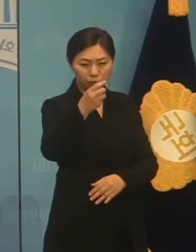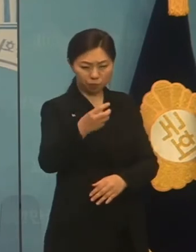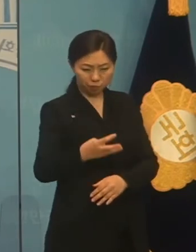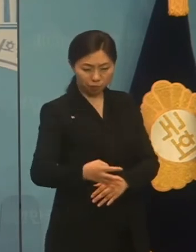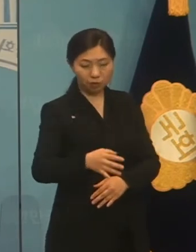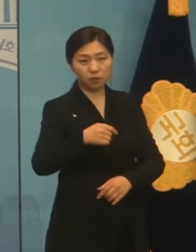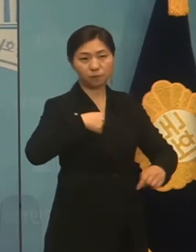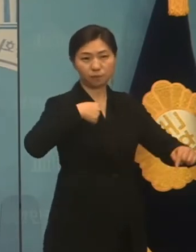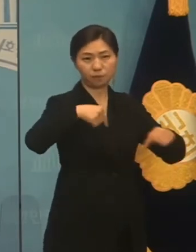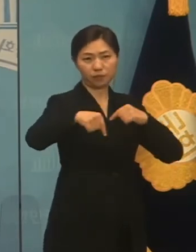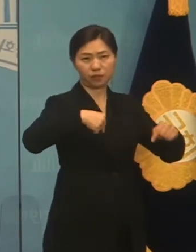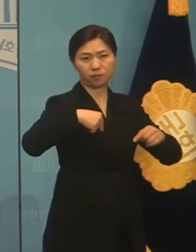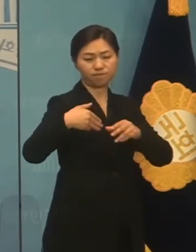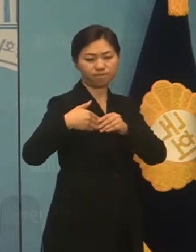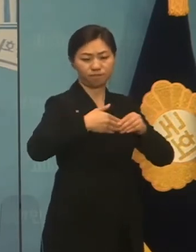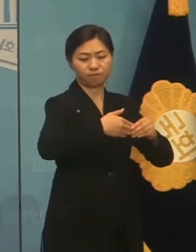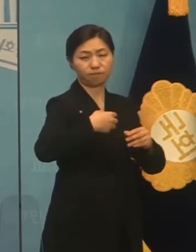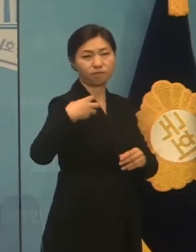지휘했습니다.